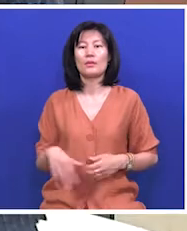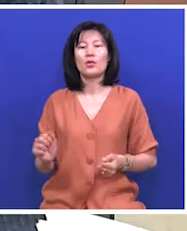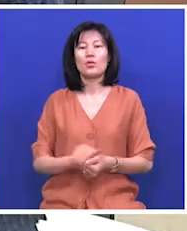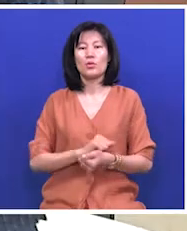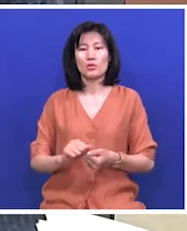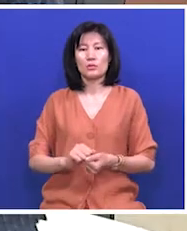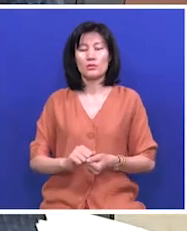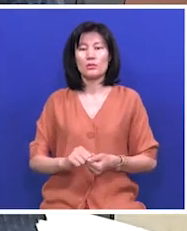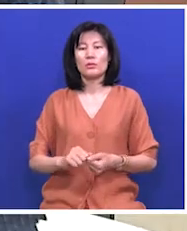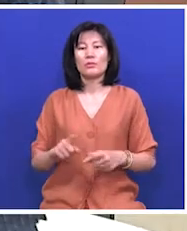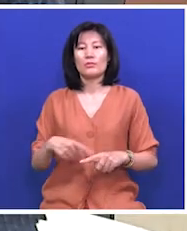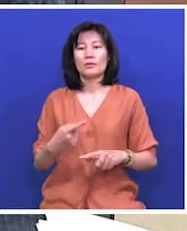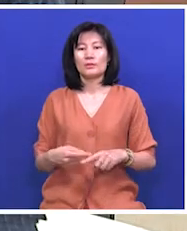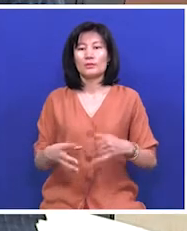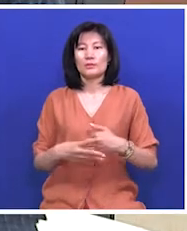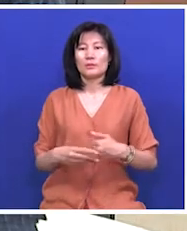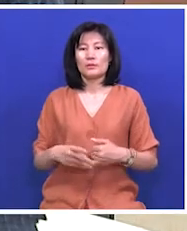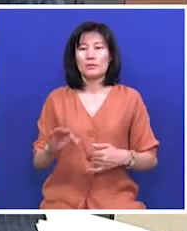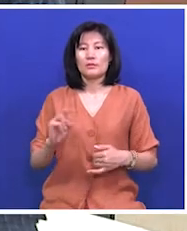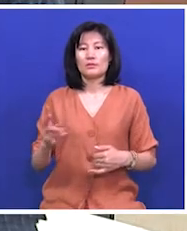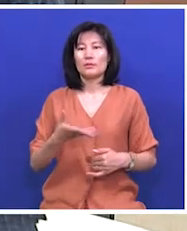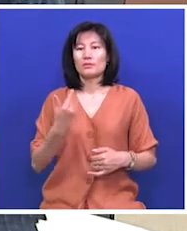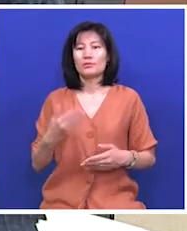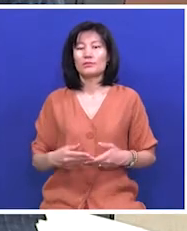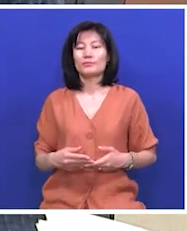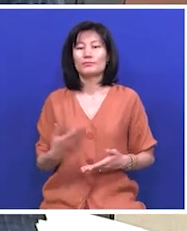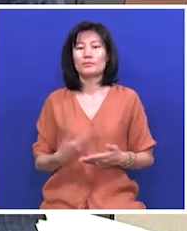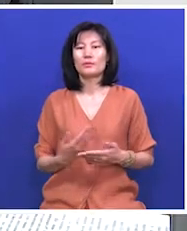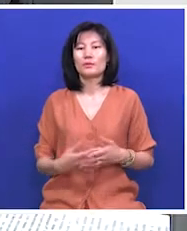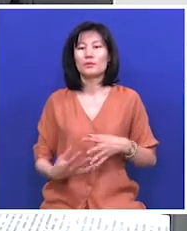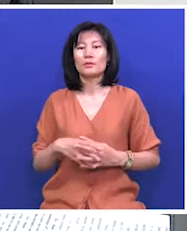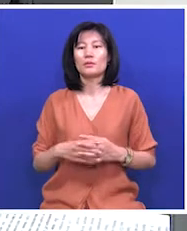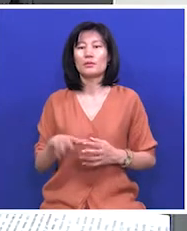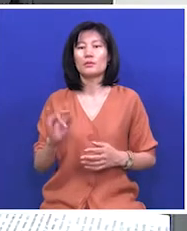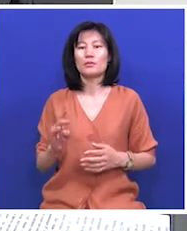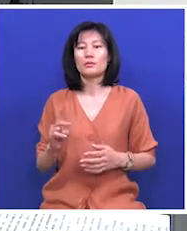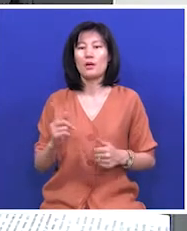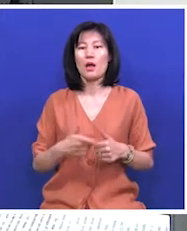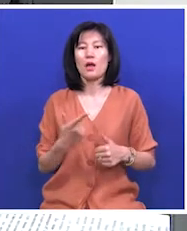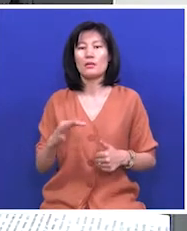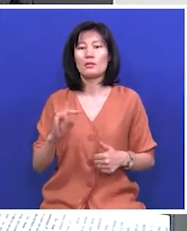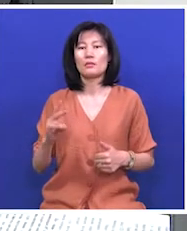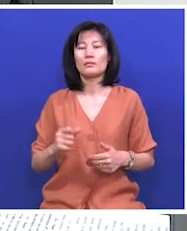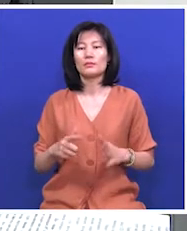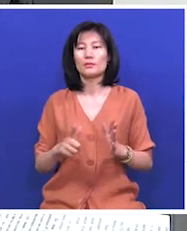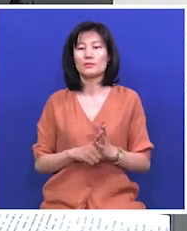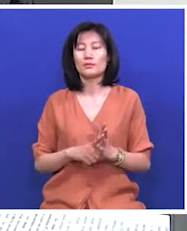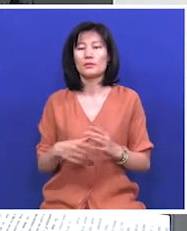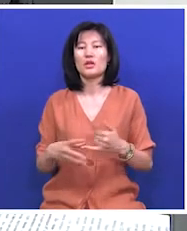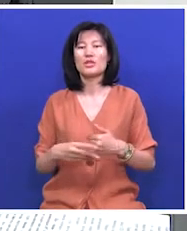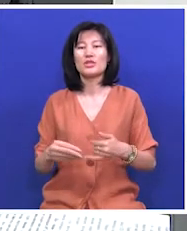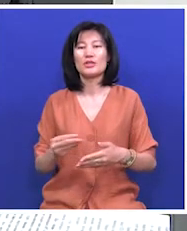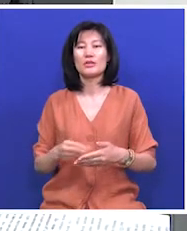мүмкіндіктері бар. Құжат рәсімдеу жағы бұл жерде ешқандай артық құжат талап етілмейді. Мысалы, ауыл шаруашылық тауар өндірушілерінің аттарына тіркелген